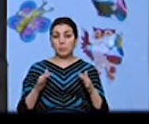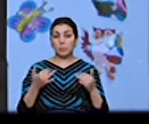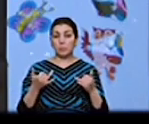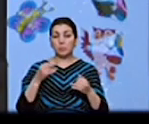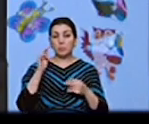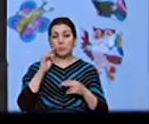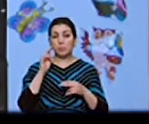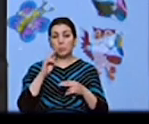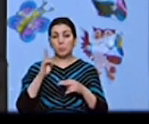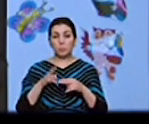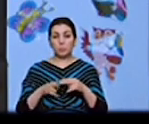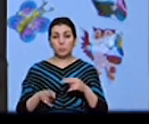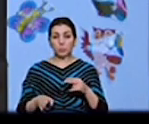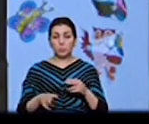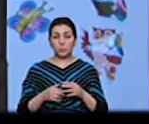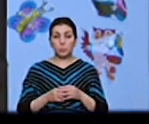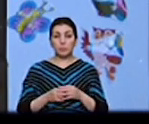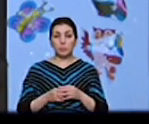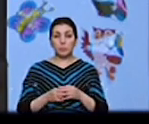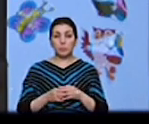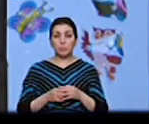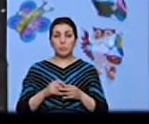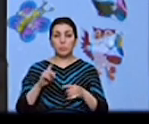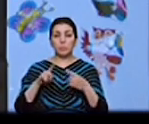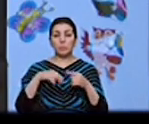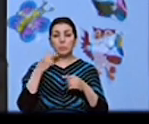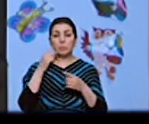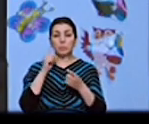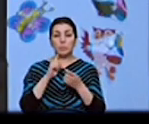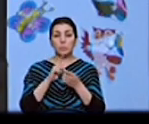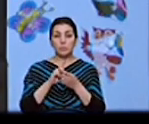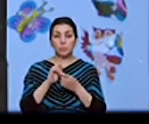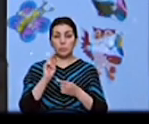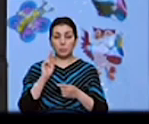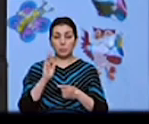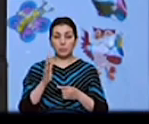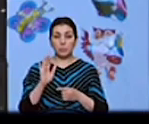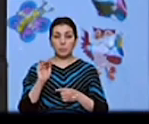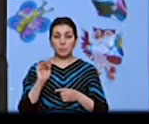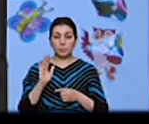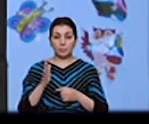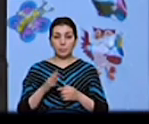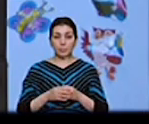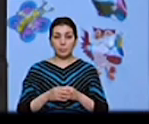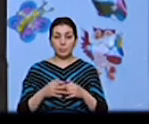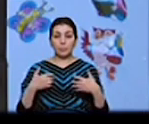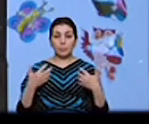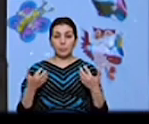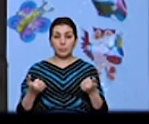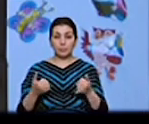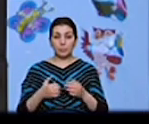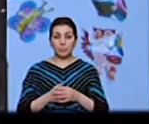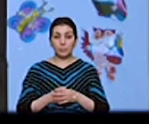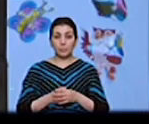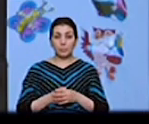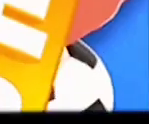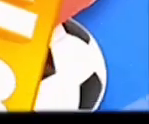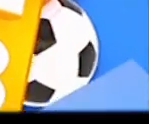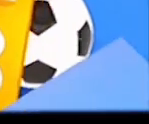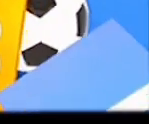shu bilan bugungi darsimiz nihoyasiga yetdi. Kelasi tabiatshunoslik darsida uchrashguncha xayr, sog' salomat